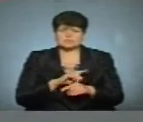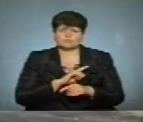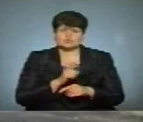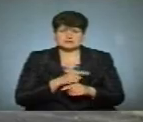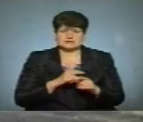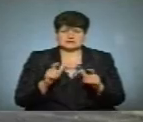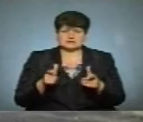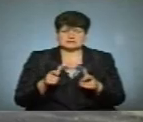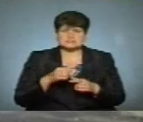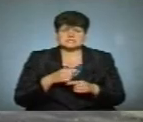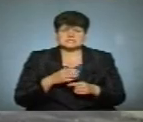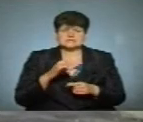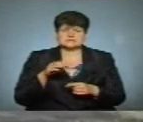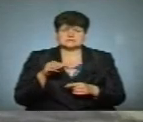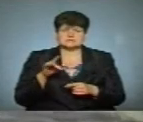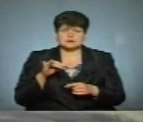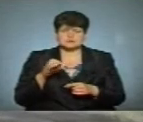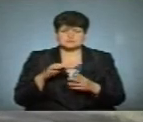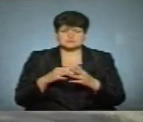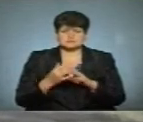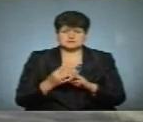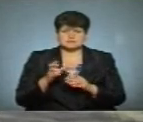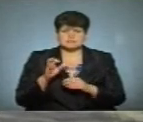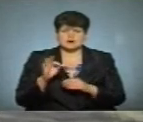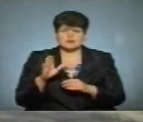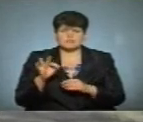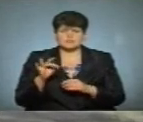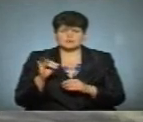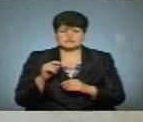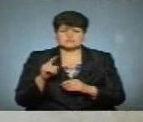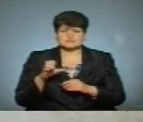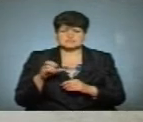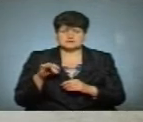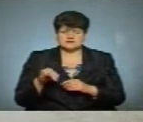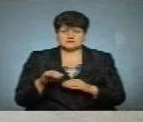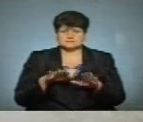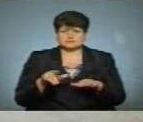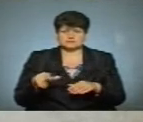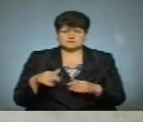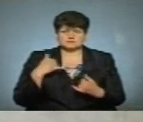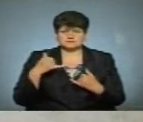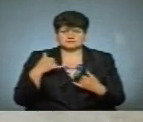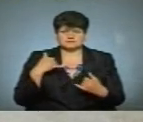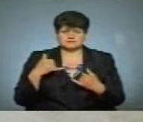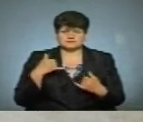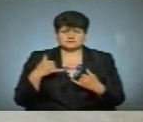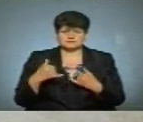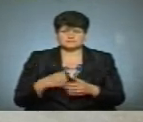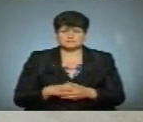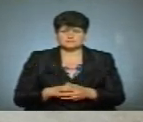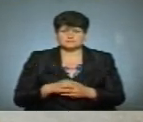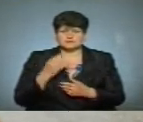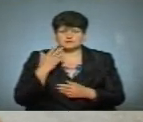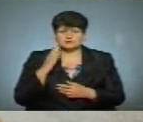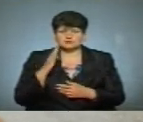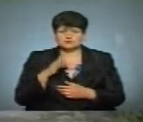карантин, староста сіл Баворів та Застав'я Надія Салабай з місцевими жителями спілкується по телефону. Коли будуть ці маршрутки